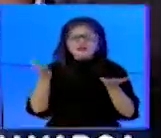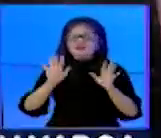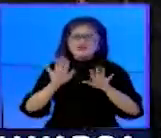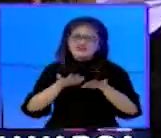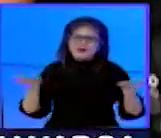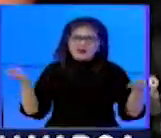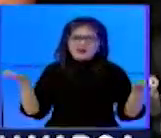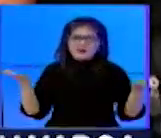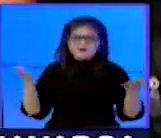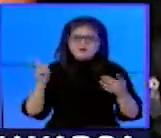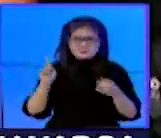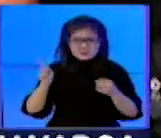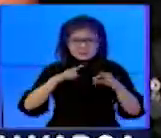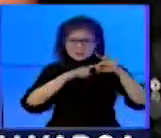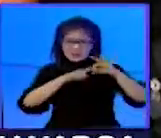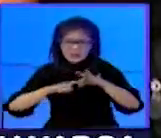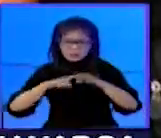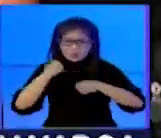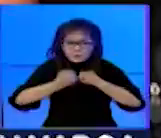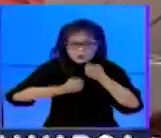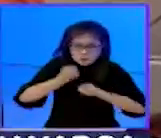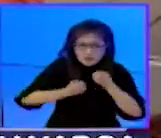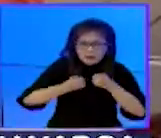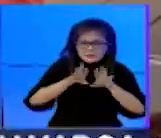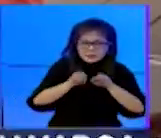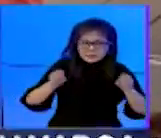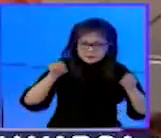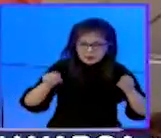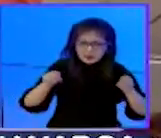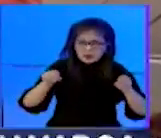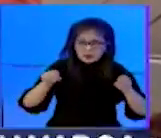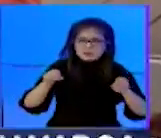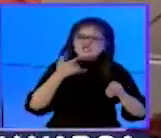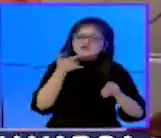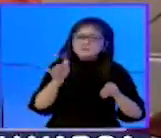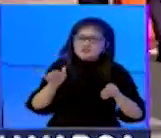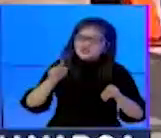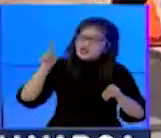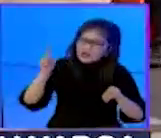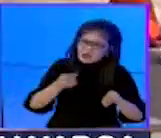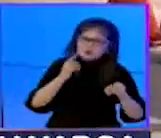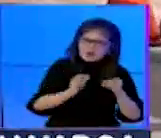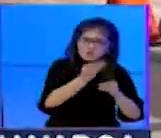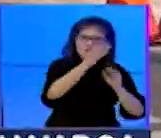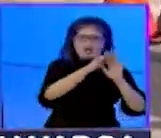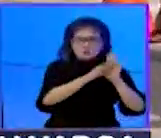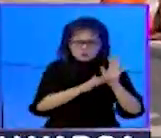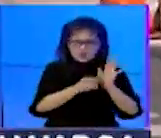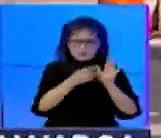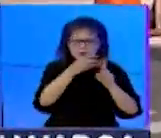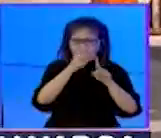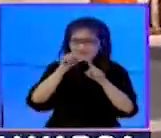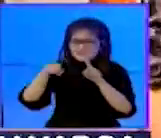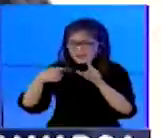company atau ke perusahaan dari teman-teman yang karyawan ini, berarti secara nggak langsung mereka harus ngikutin peraturan yang ada. Gimana sih pengawasan